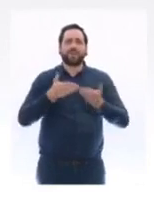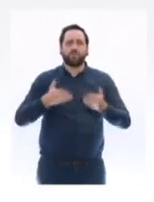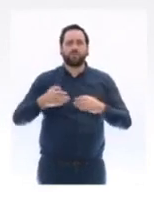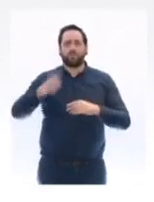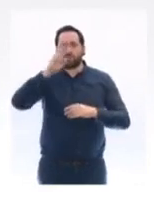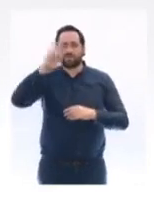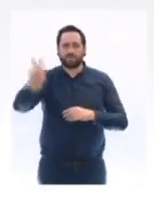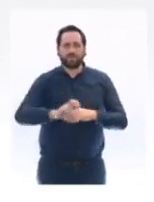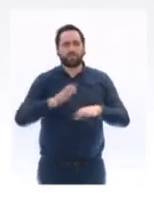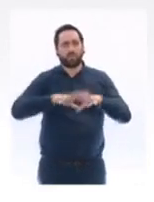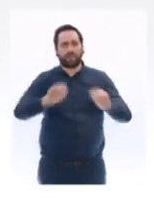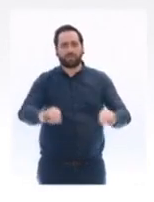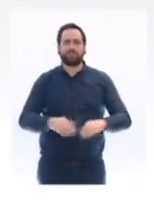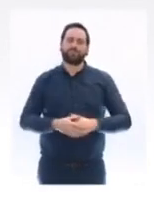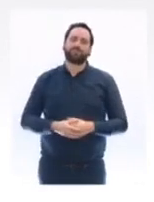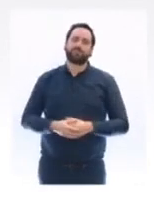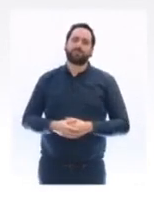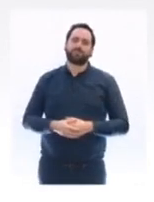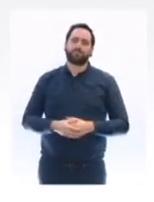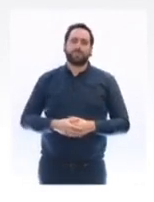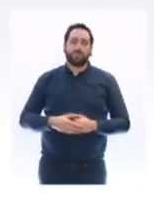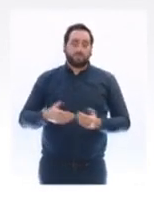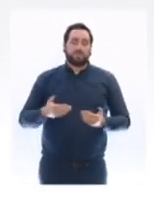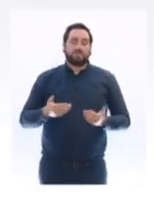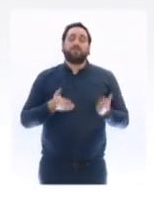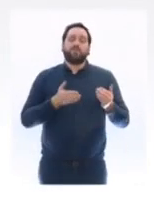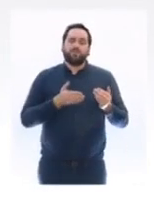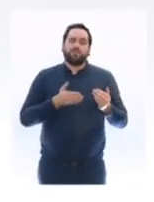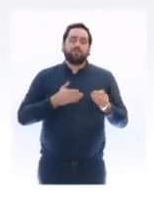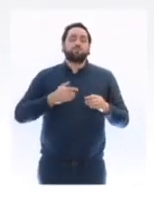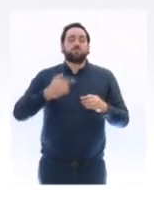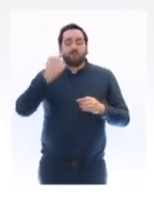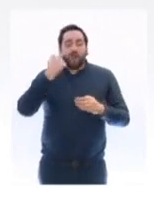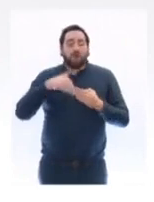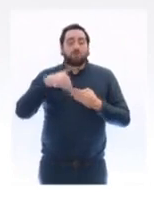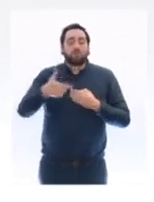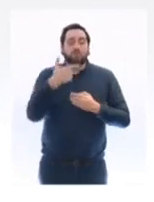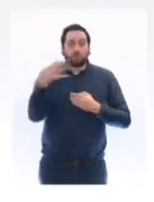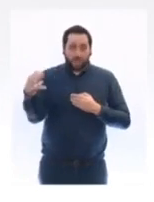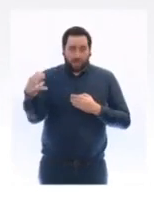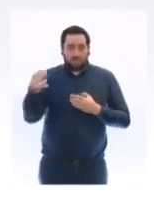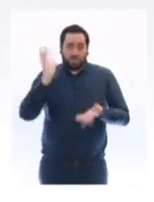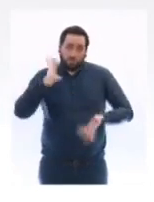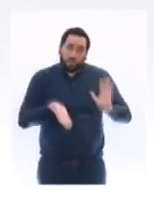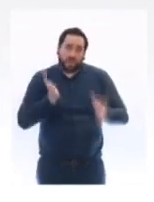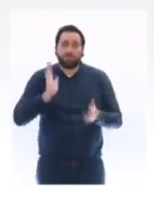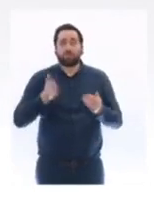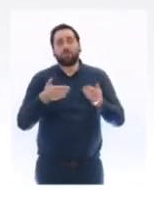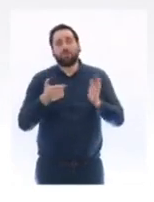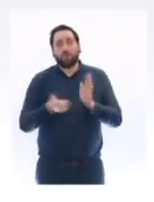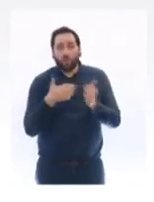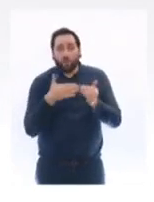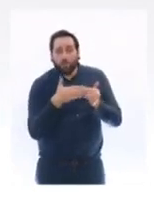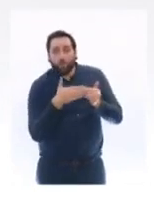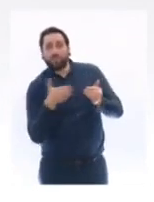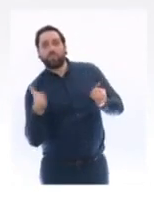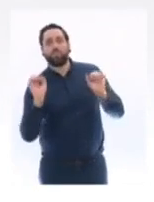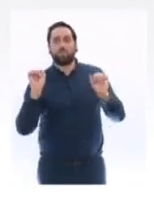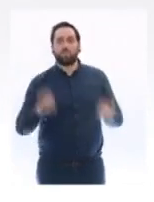nous, accessible au grand public depuis le site internet du ministère. Nous réactivons cette plateforme numérique.